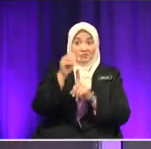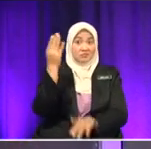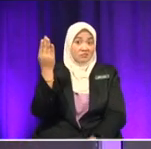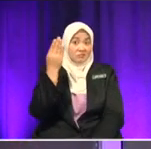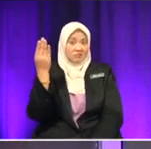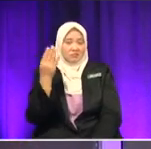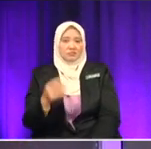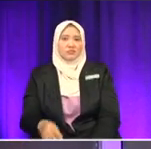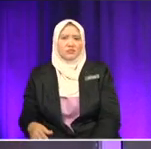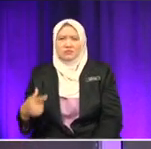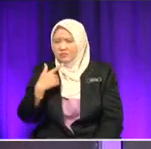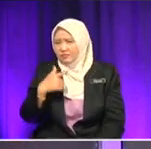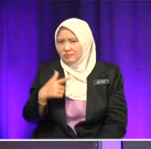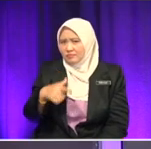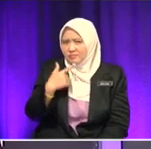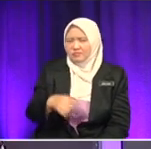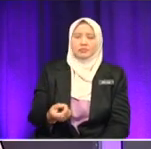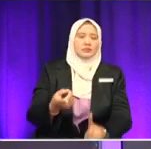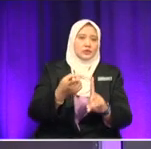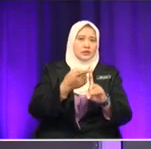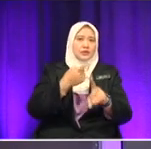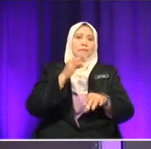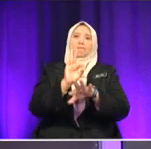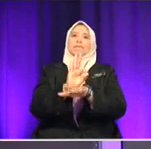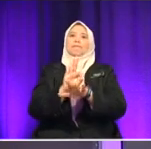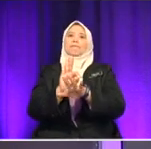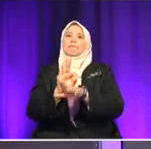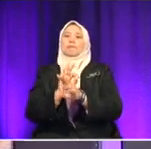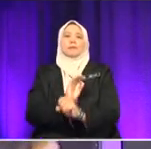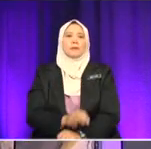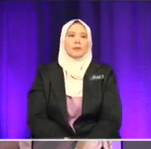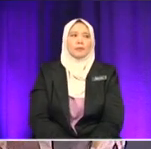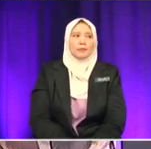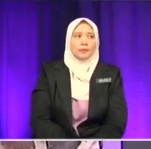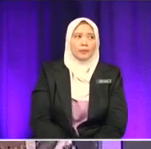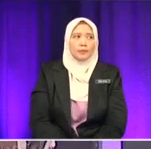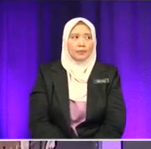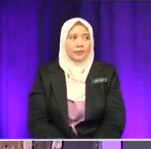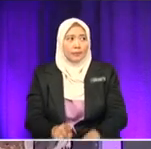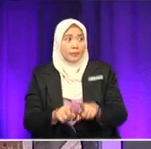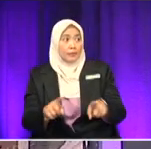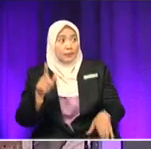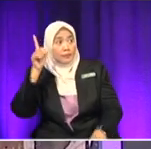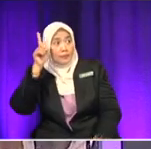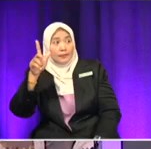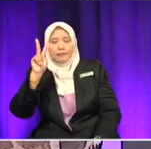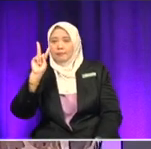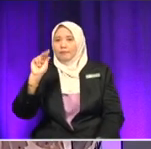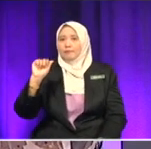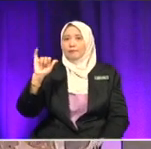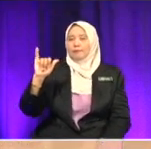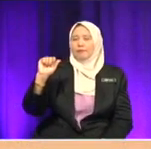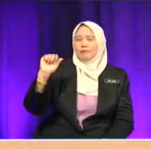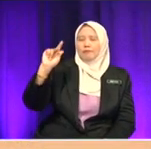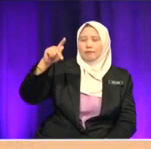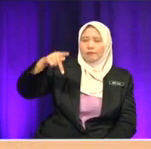Ia disebabkan oleh fungi iaitu Tripetum rubrum. Manakala kayap iaitu sedikit kemerahan dan